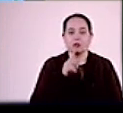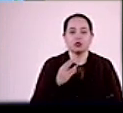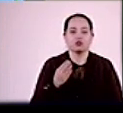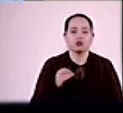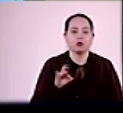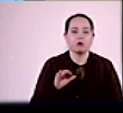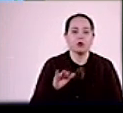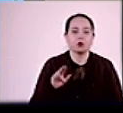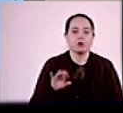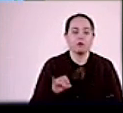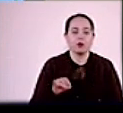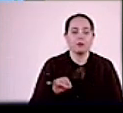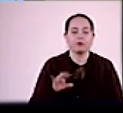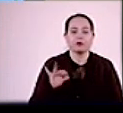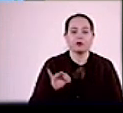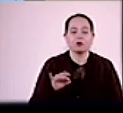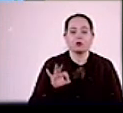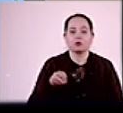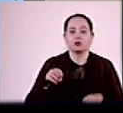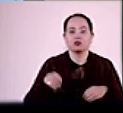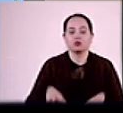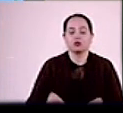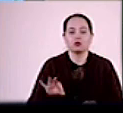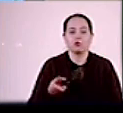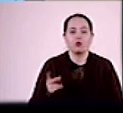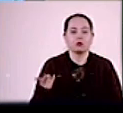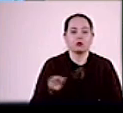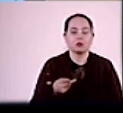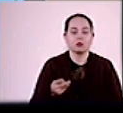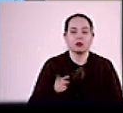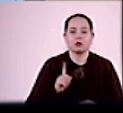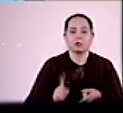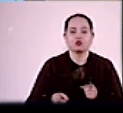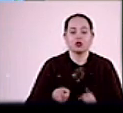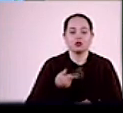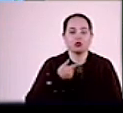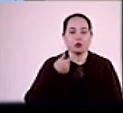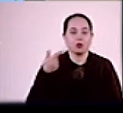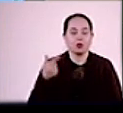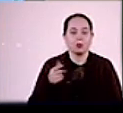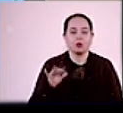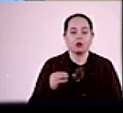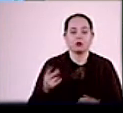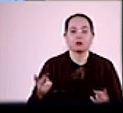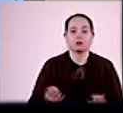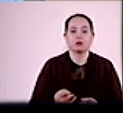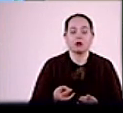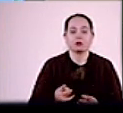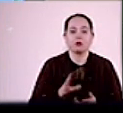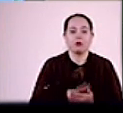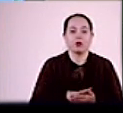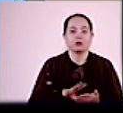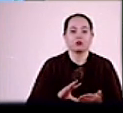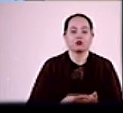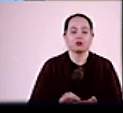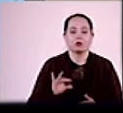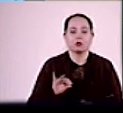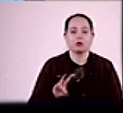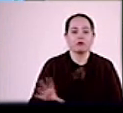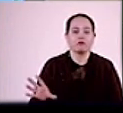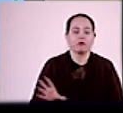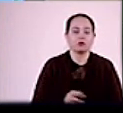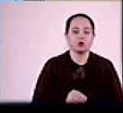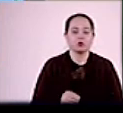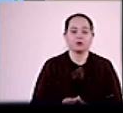Щербатова. Он решает, что они настоящие герои, и надо подражать им во